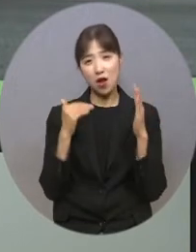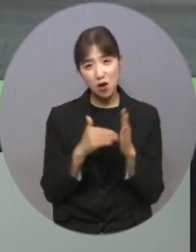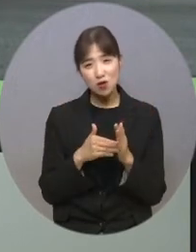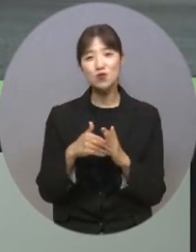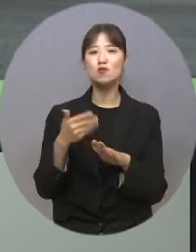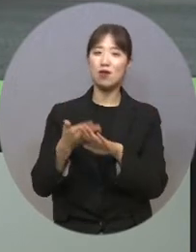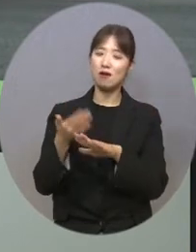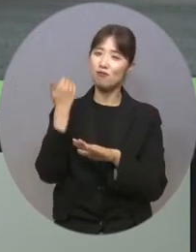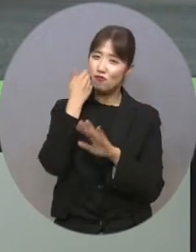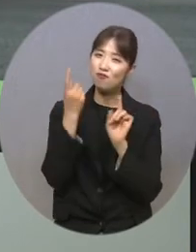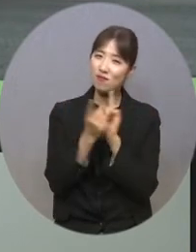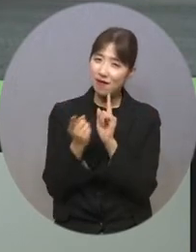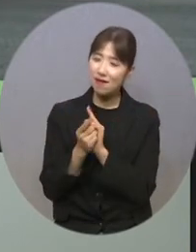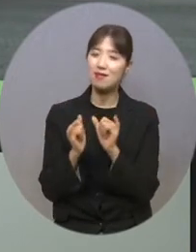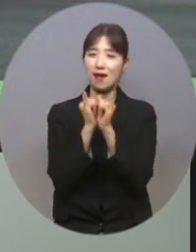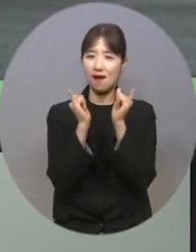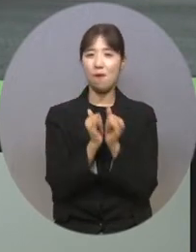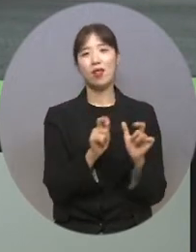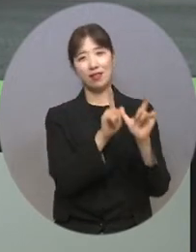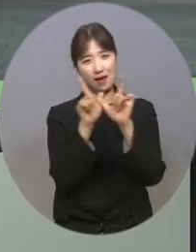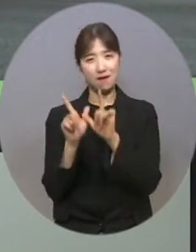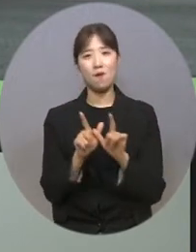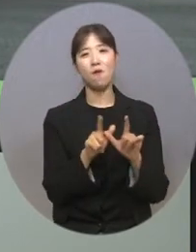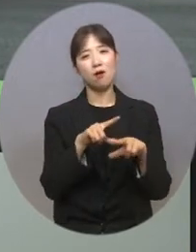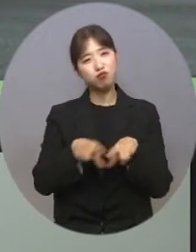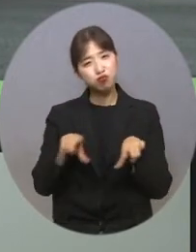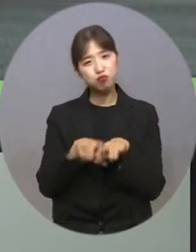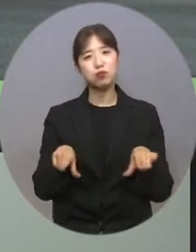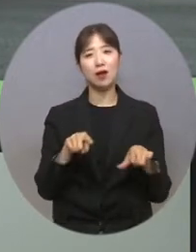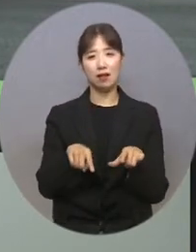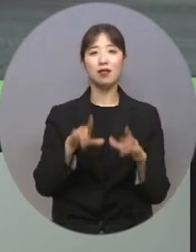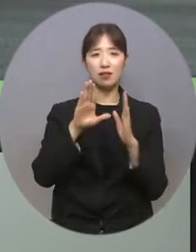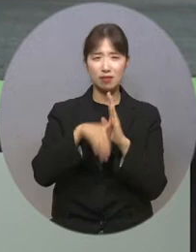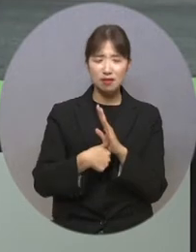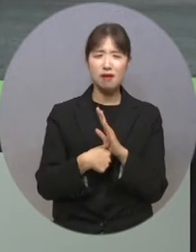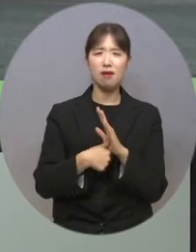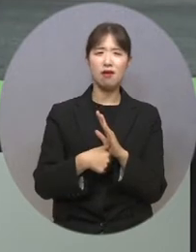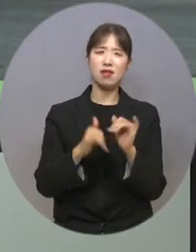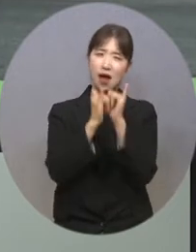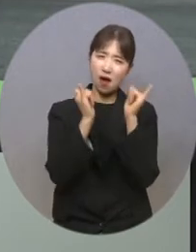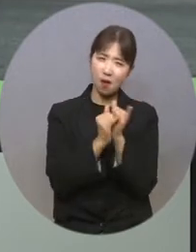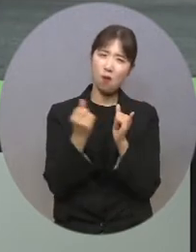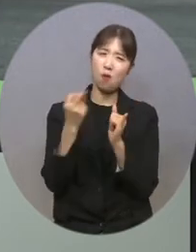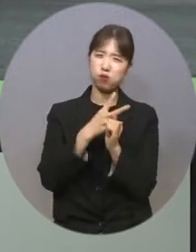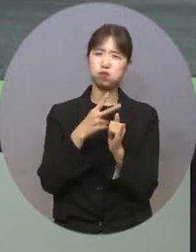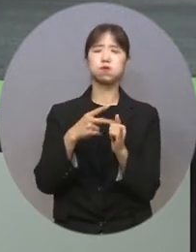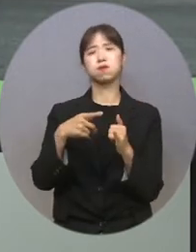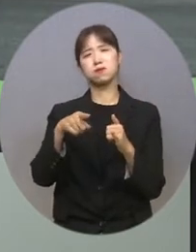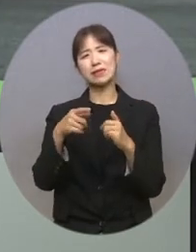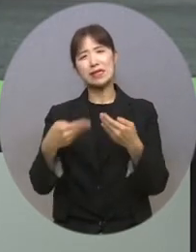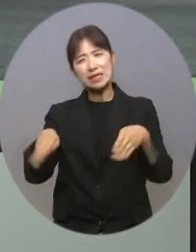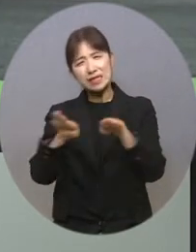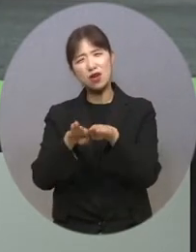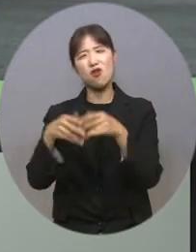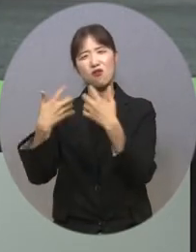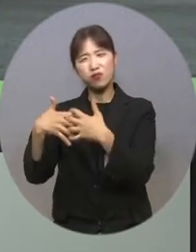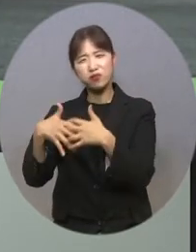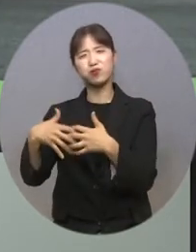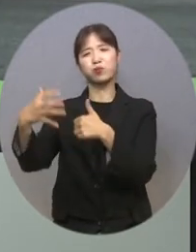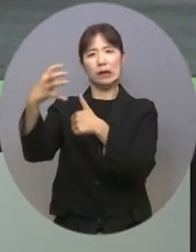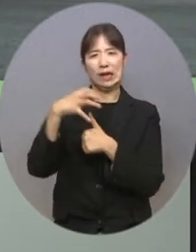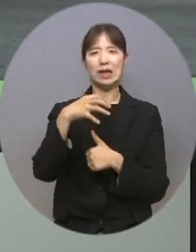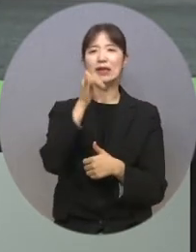사회생활 하는 일상 속에서 이 사회적 물리적 제약을 경험하고 있습니다 사실